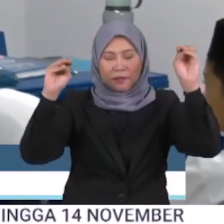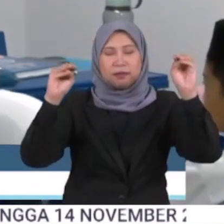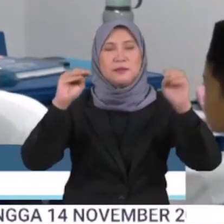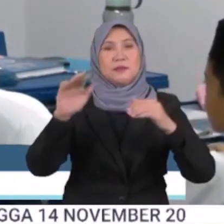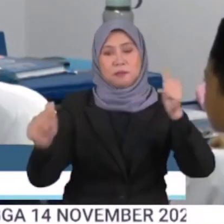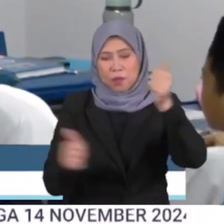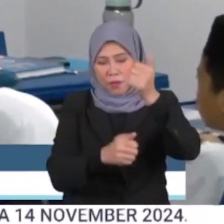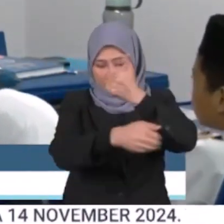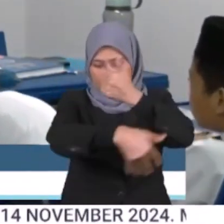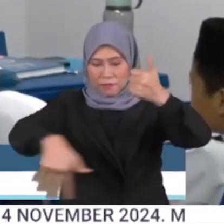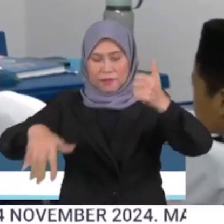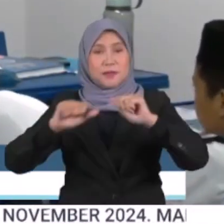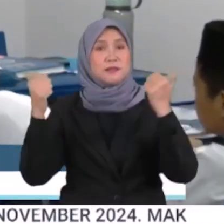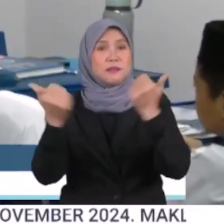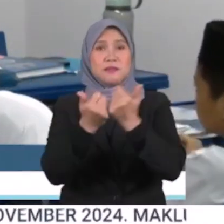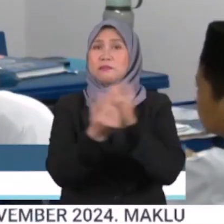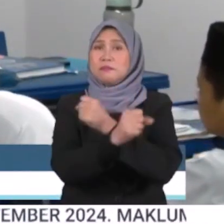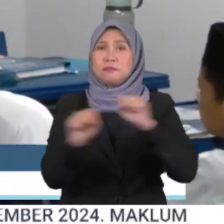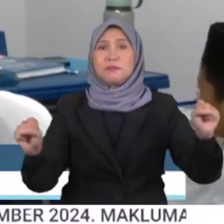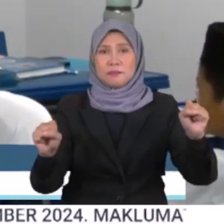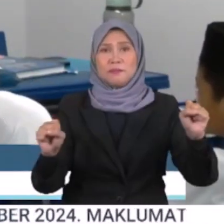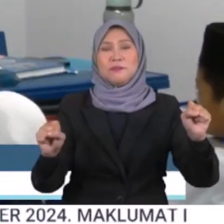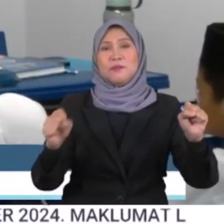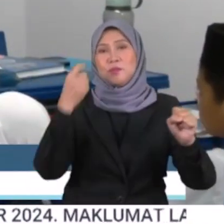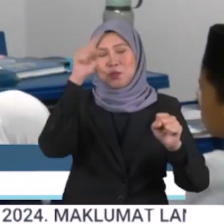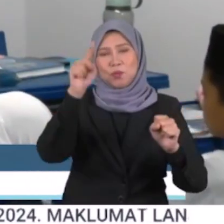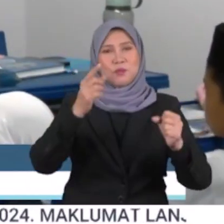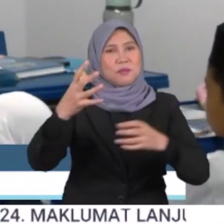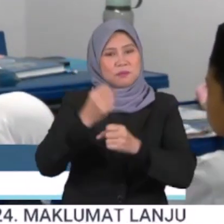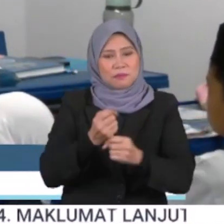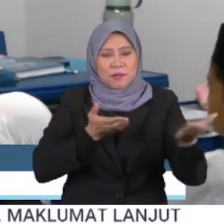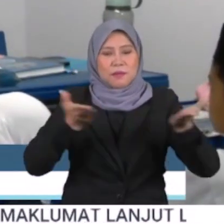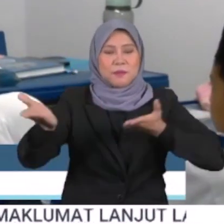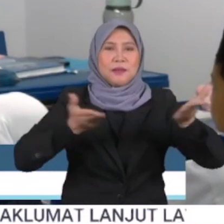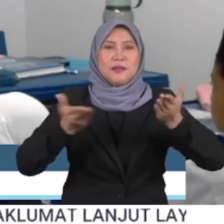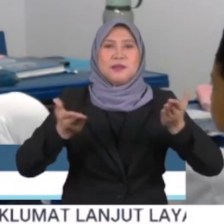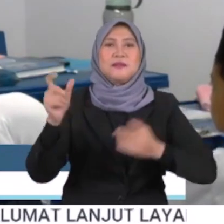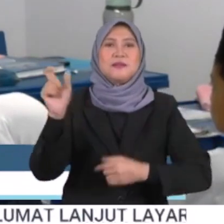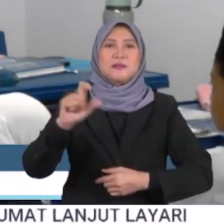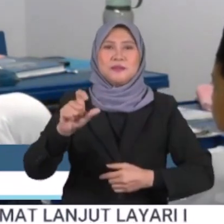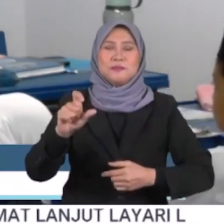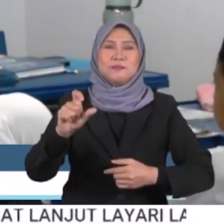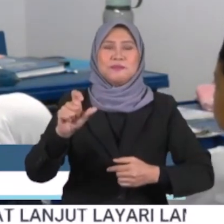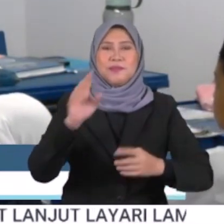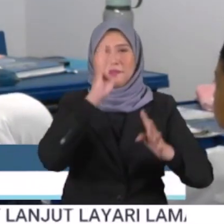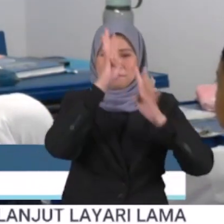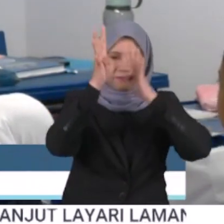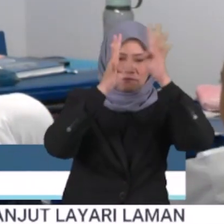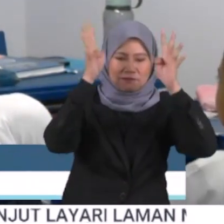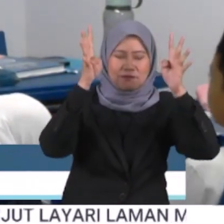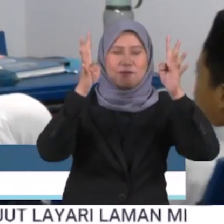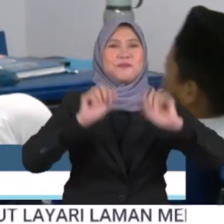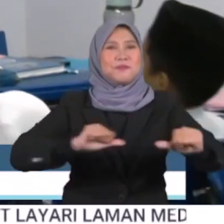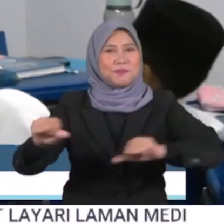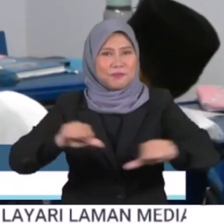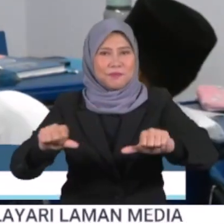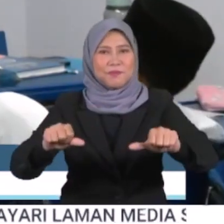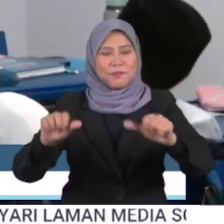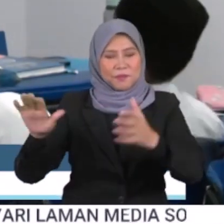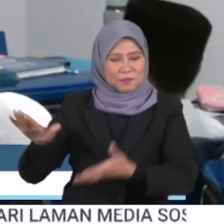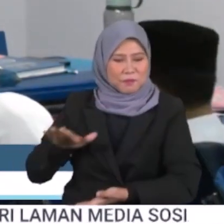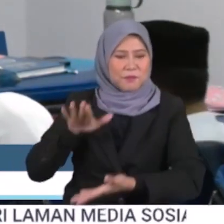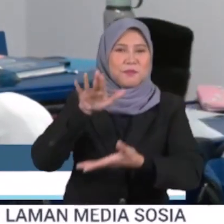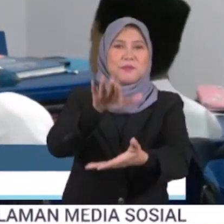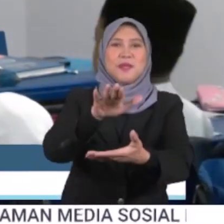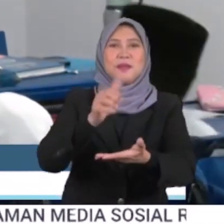di bawahnya kini bersedia untuk mengislah perkhidmatan Hal Ehwal Islam yang lebih dinamik dan progresif dalam